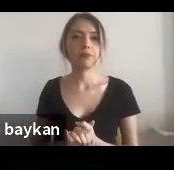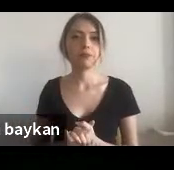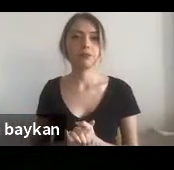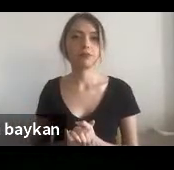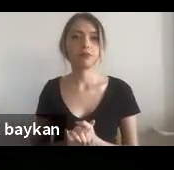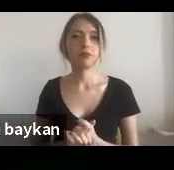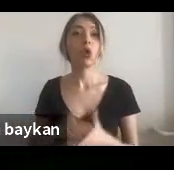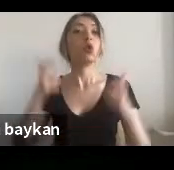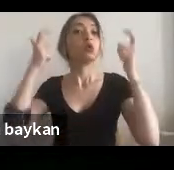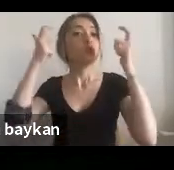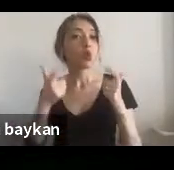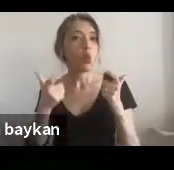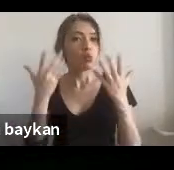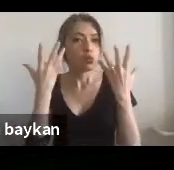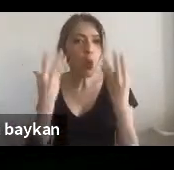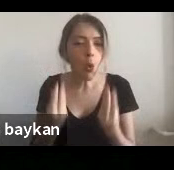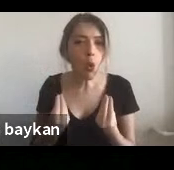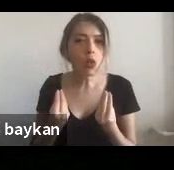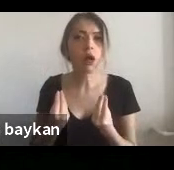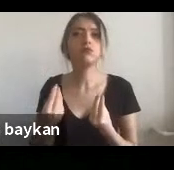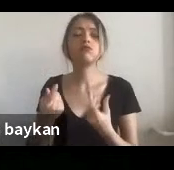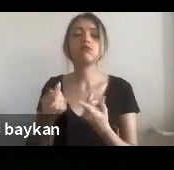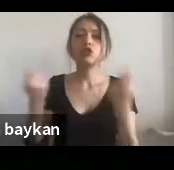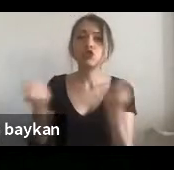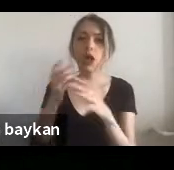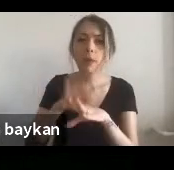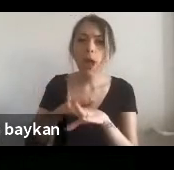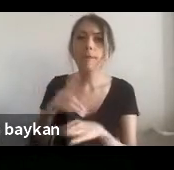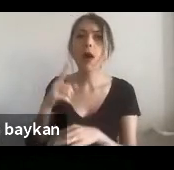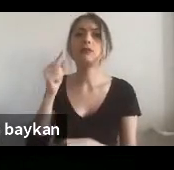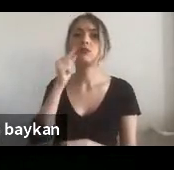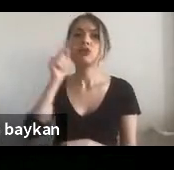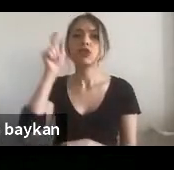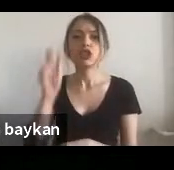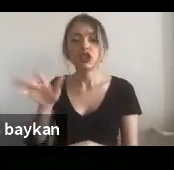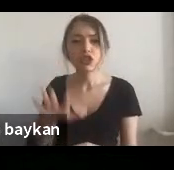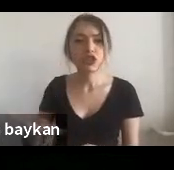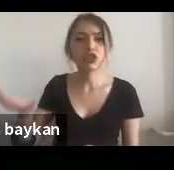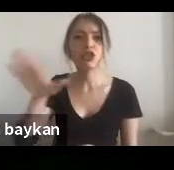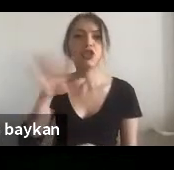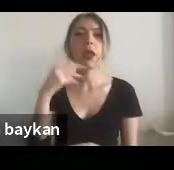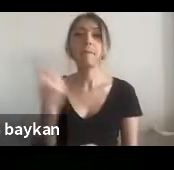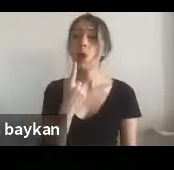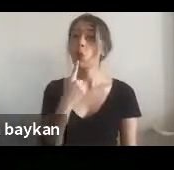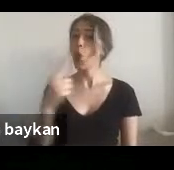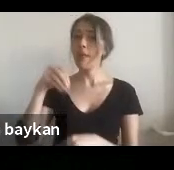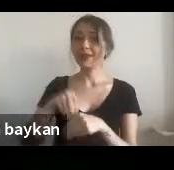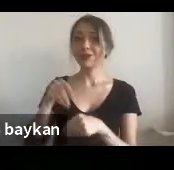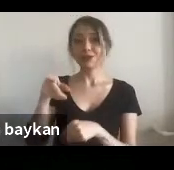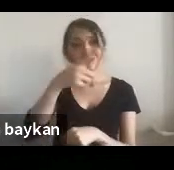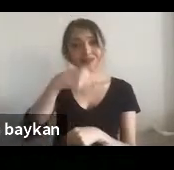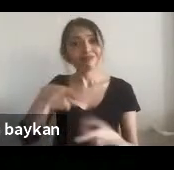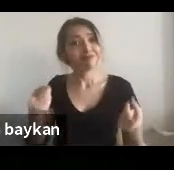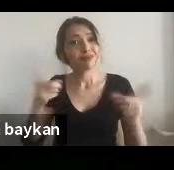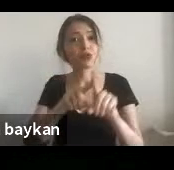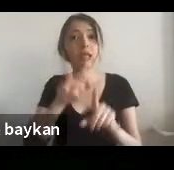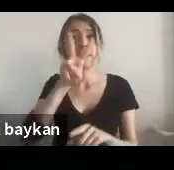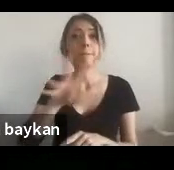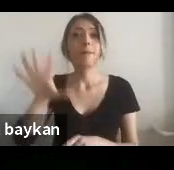yükümlülüklerini yerine getirmeleri için talebimizi söylemek için aslında buradayız. 25 Kasım kadına